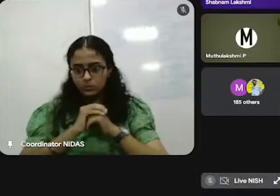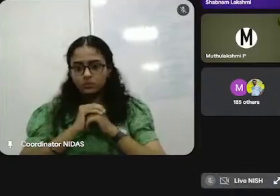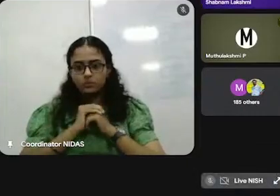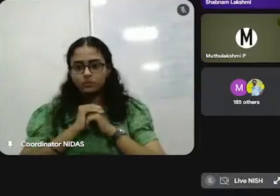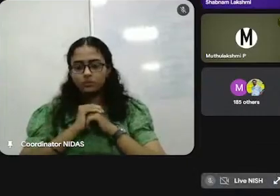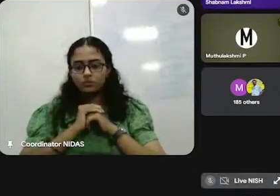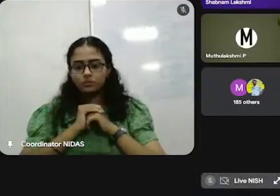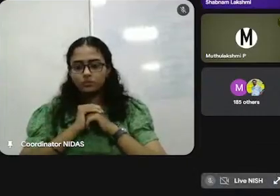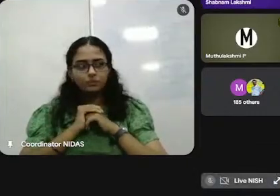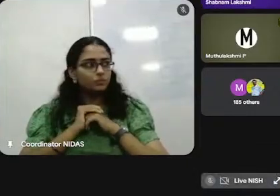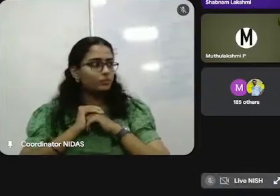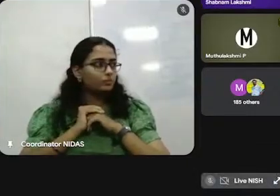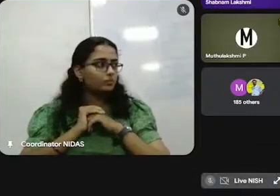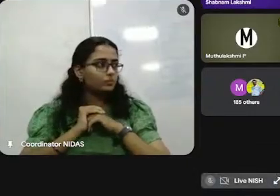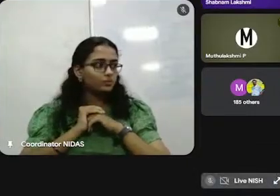പറഞ്ഞോളൂ.